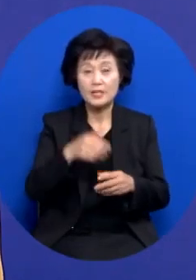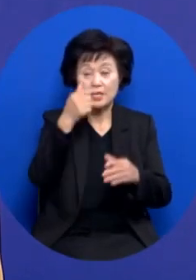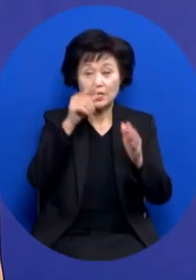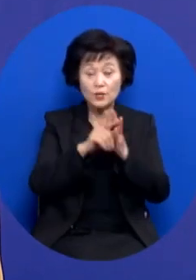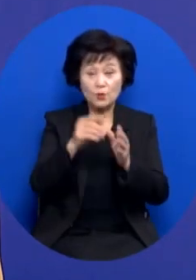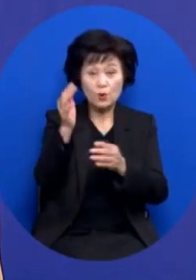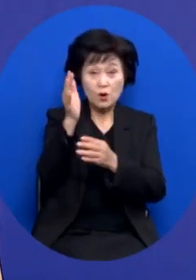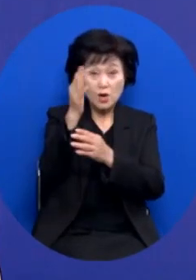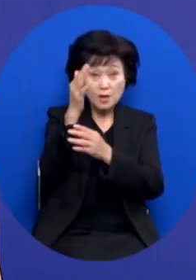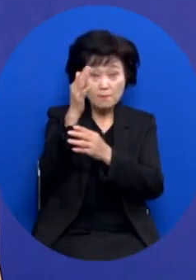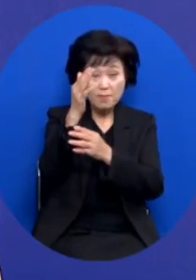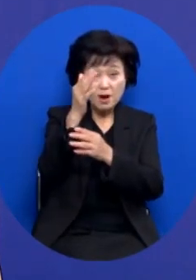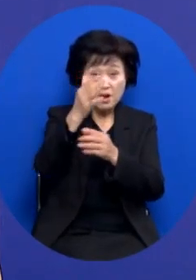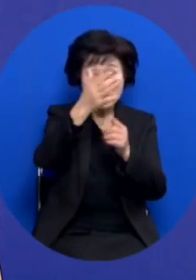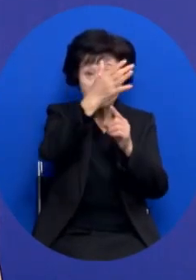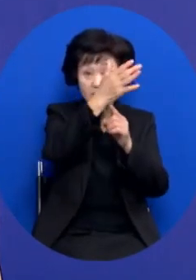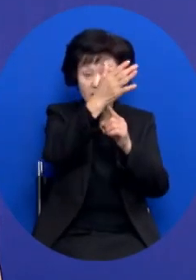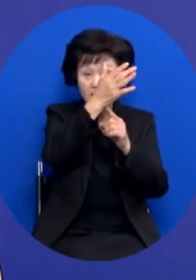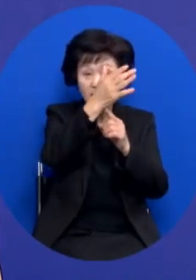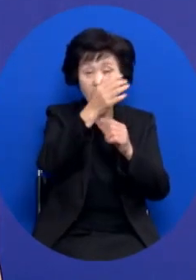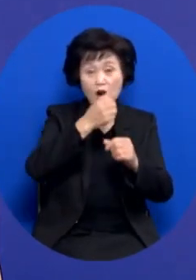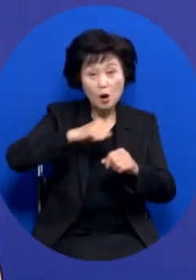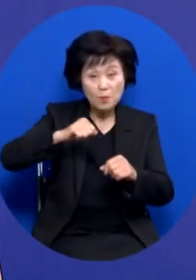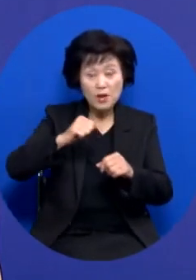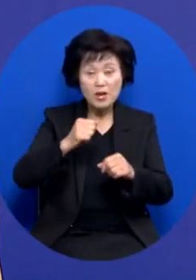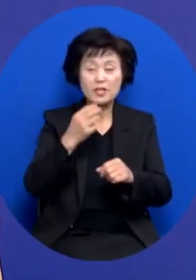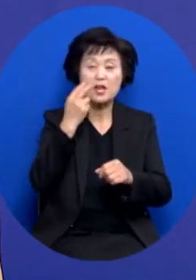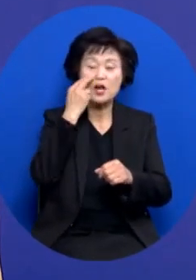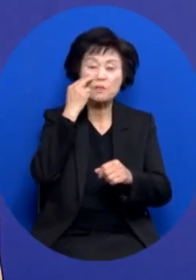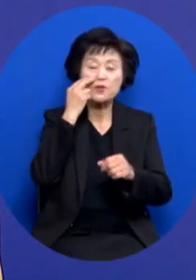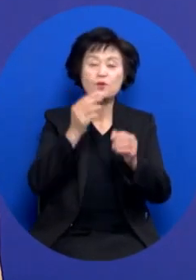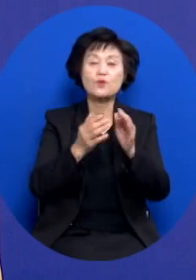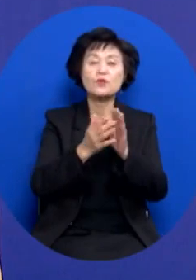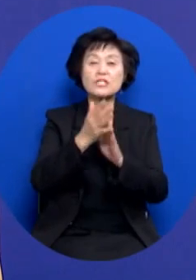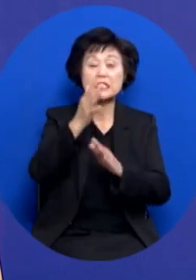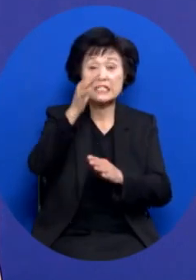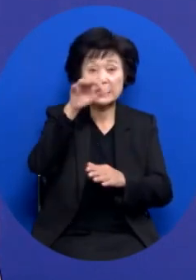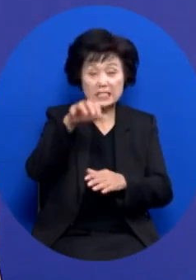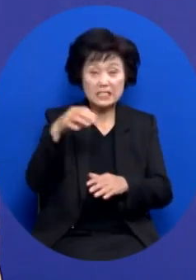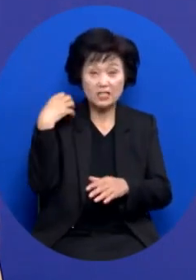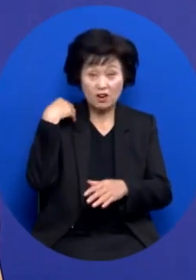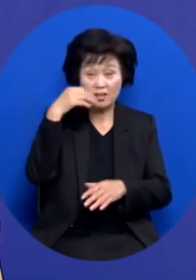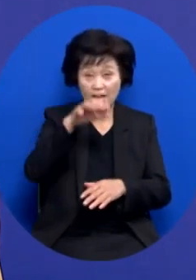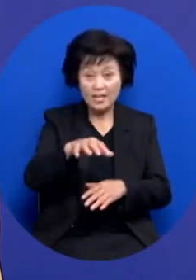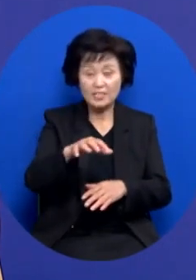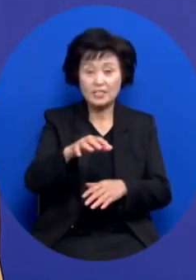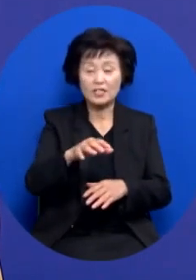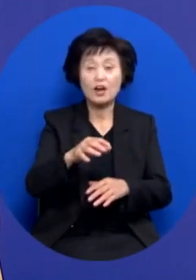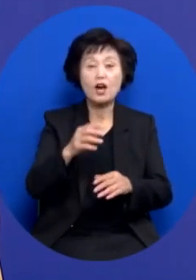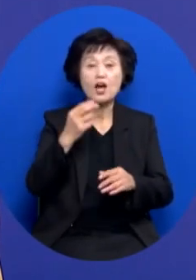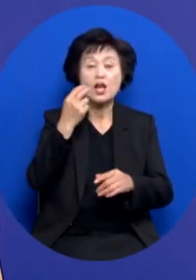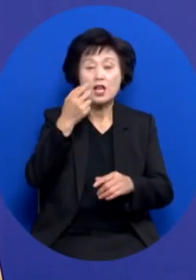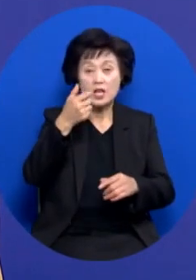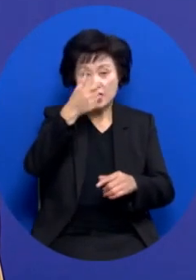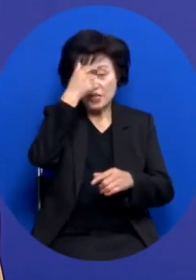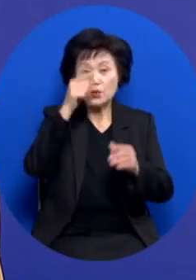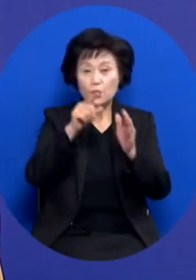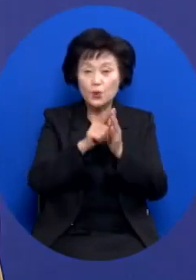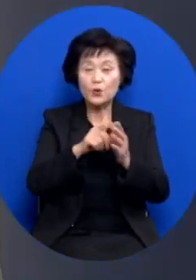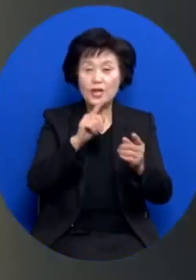기독교 깃발 계양을 거부했다고 패소한 미국 보스턴 시청이 원고인 기독교 단체 소송비용을 부담하기로